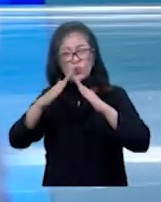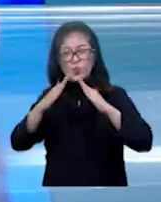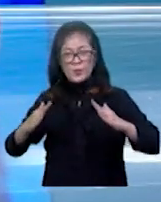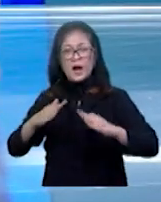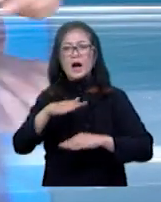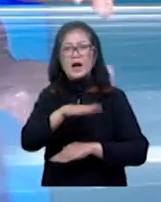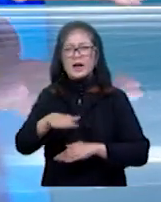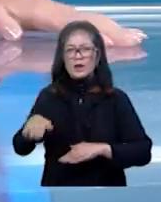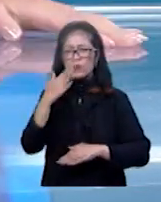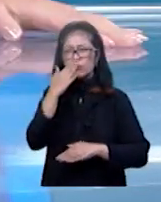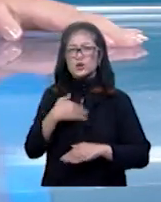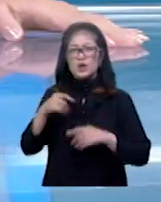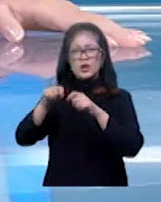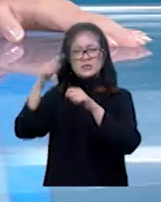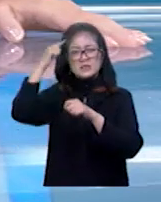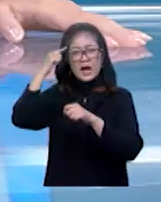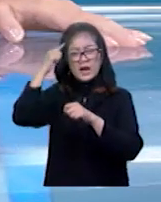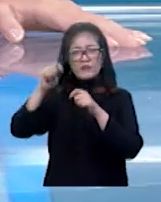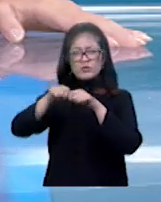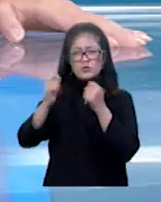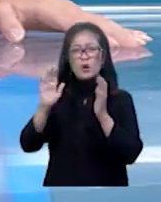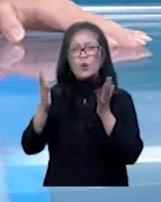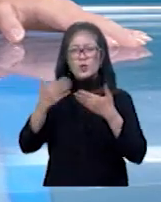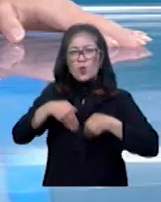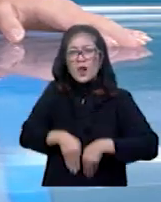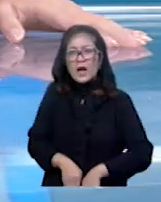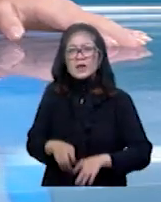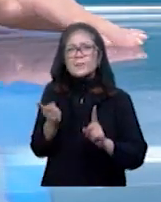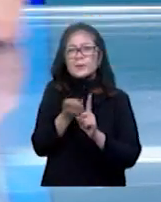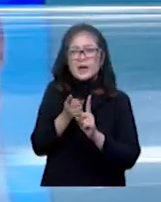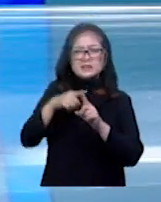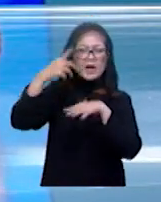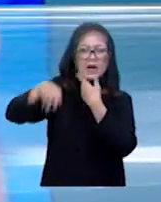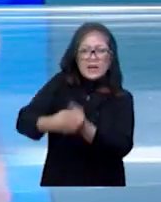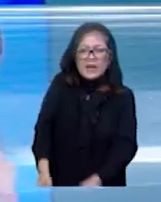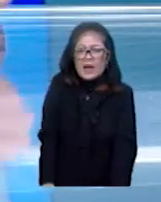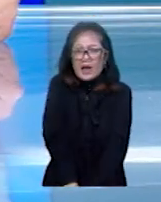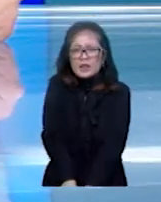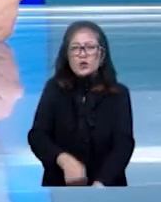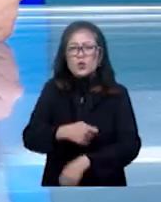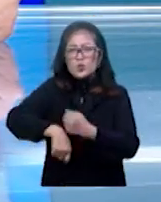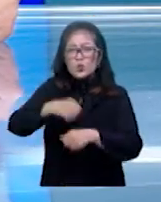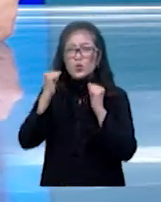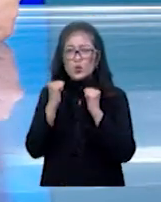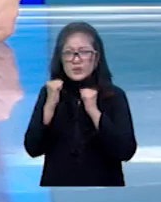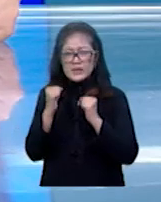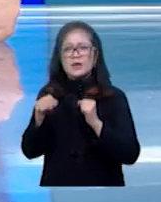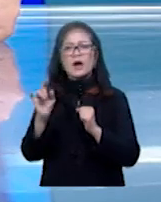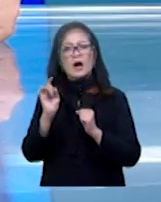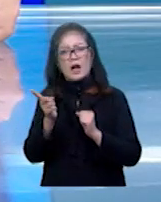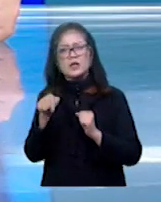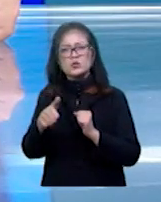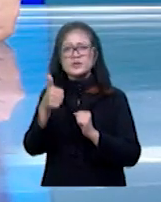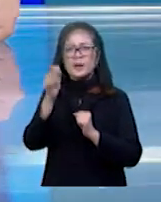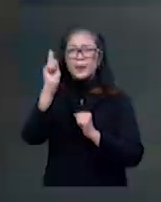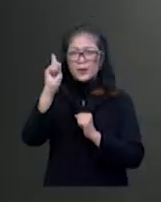rumahnya. Bocah memiliki kerusakan syaraf sejak lahir ini terpaksa diikat di kursi agar tidak melakukan hal yang membahayakan.